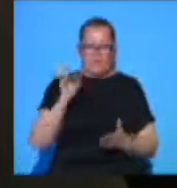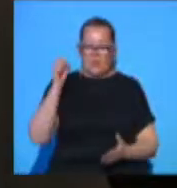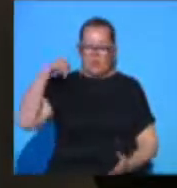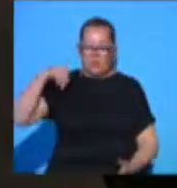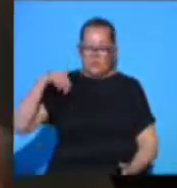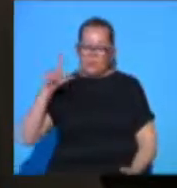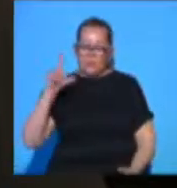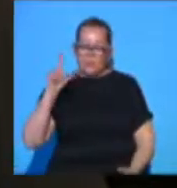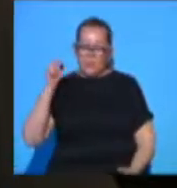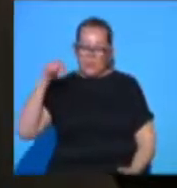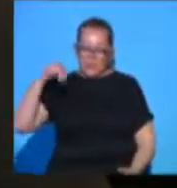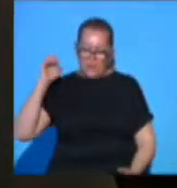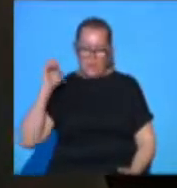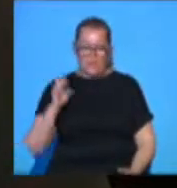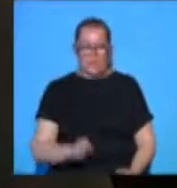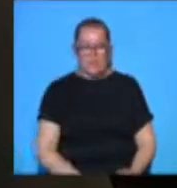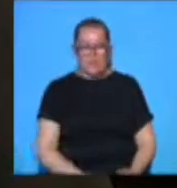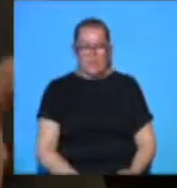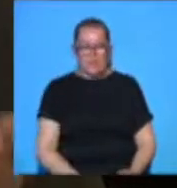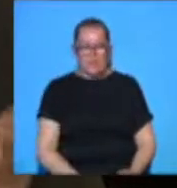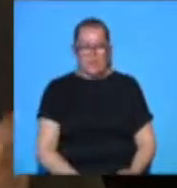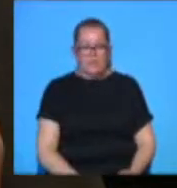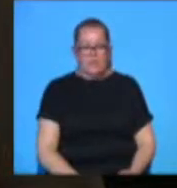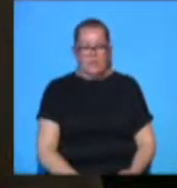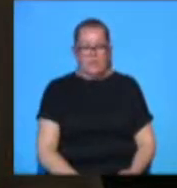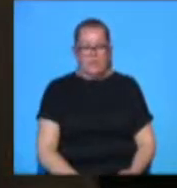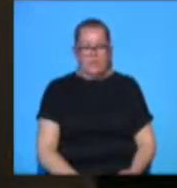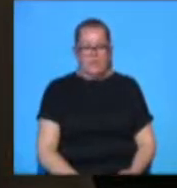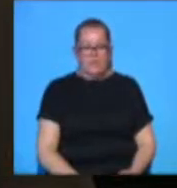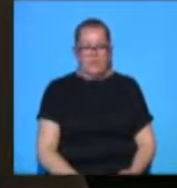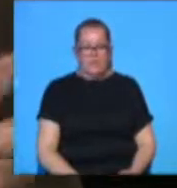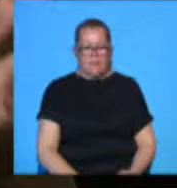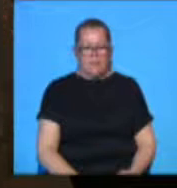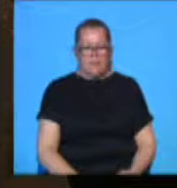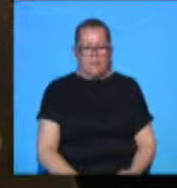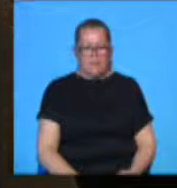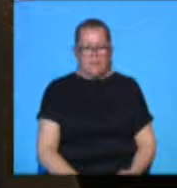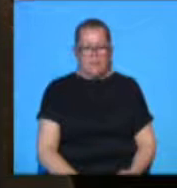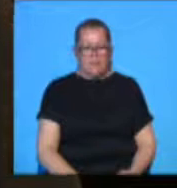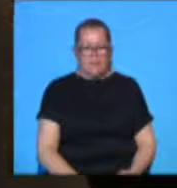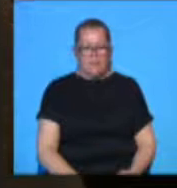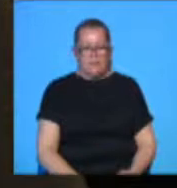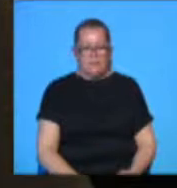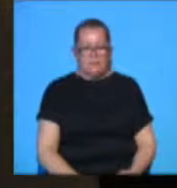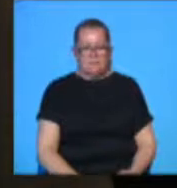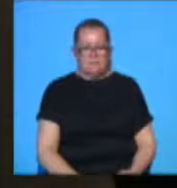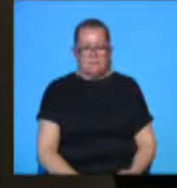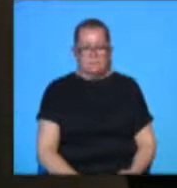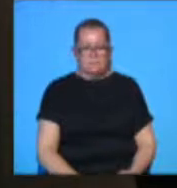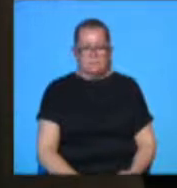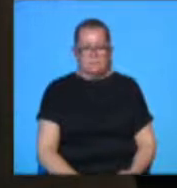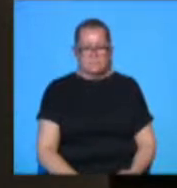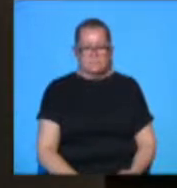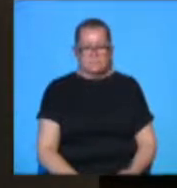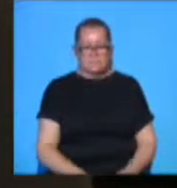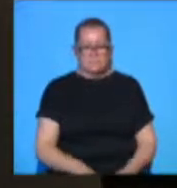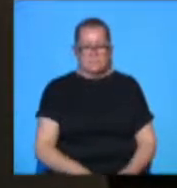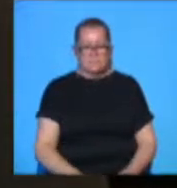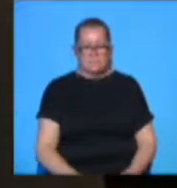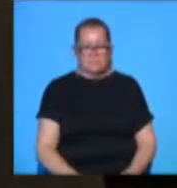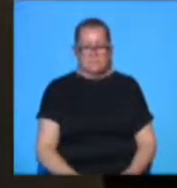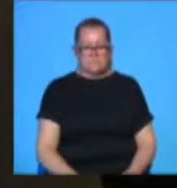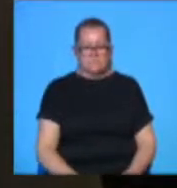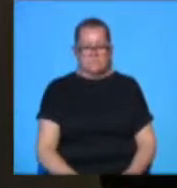www.shakespearefestival.online. Deci e destul de simplu. Dacă nu, e www.tncms.ro, asta e mai scurt. Și de acolo există link care duce